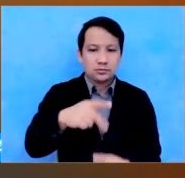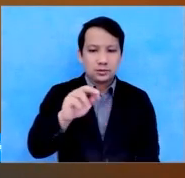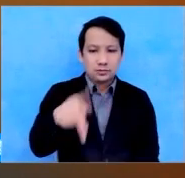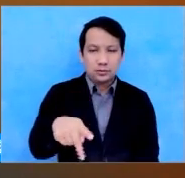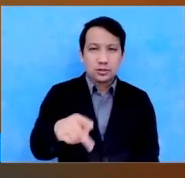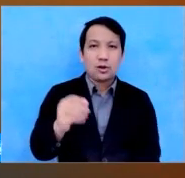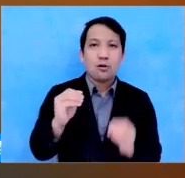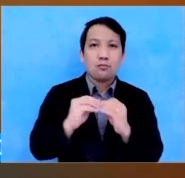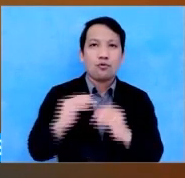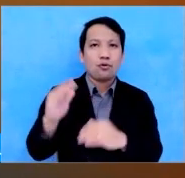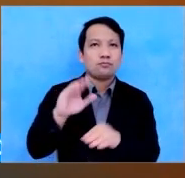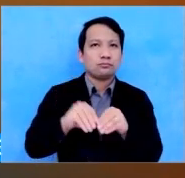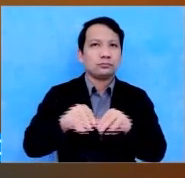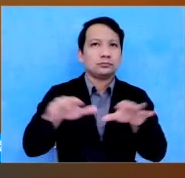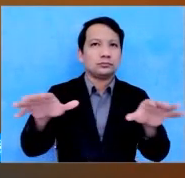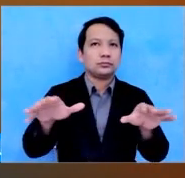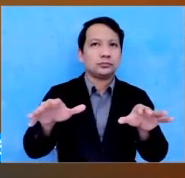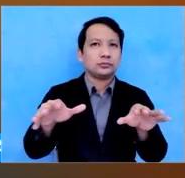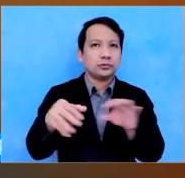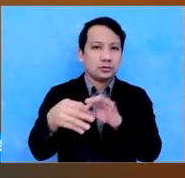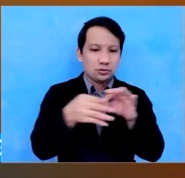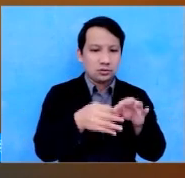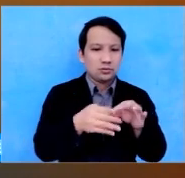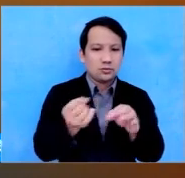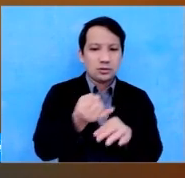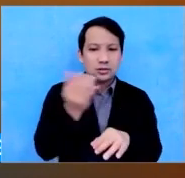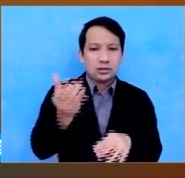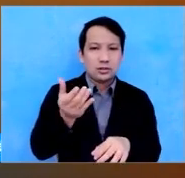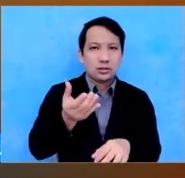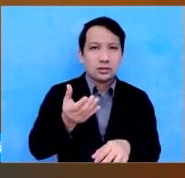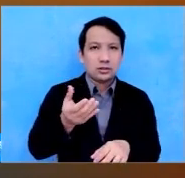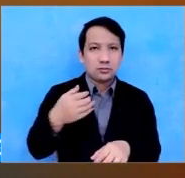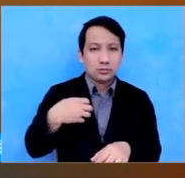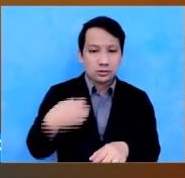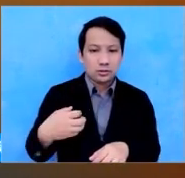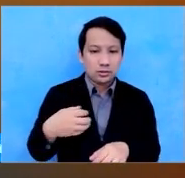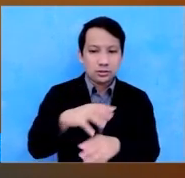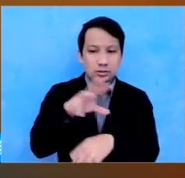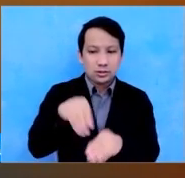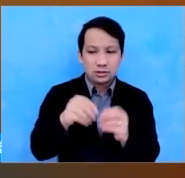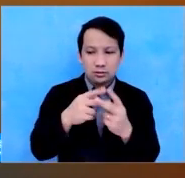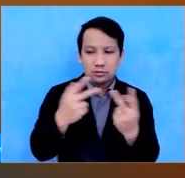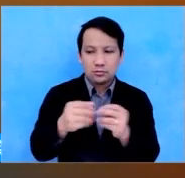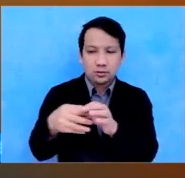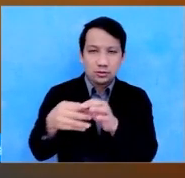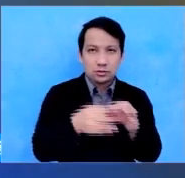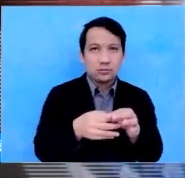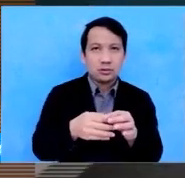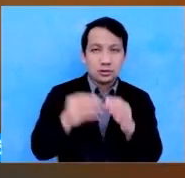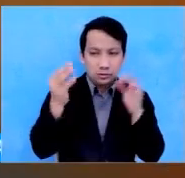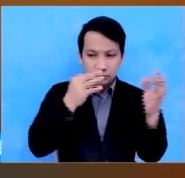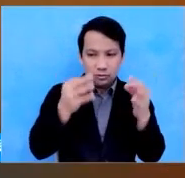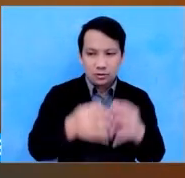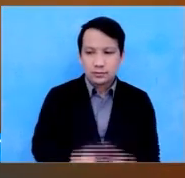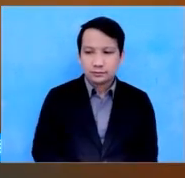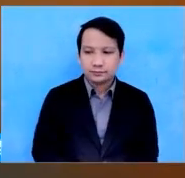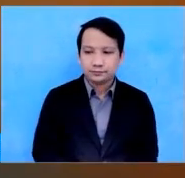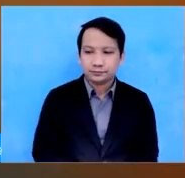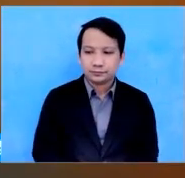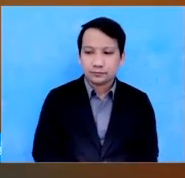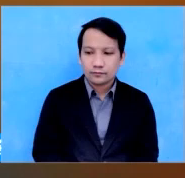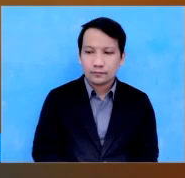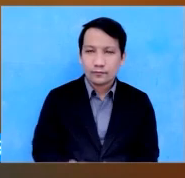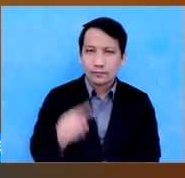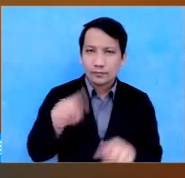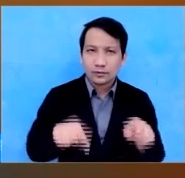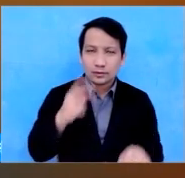Lalo't malawakan na raw ang kinalaman ng ilang matataas na opisyal ng PNP sa kalakaran ng droga. Iba naman ang tingin